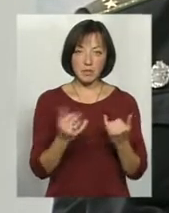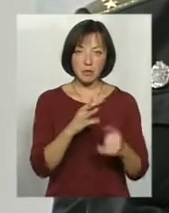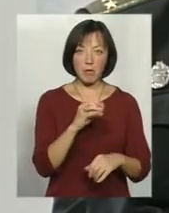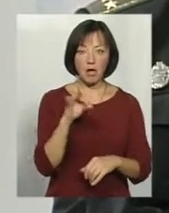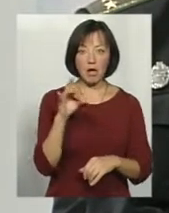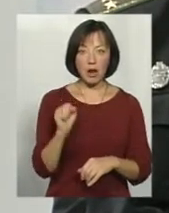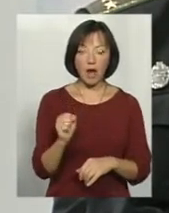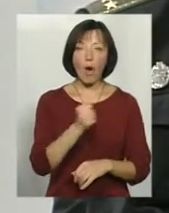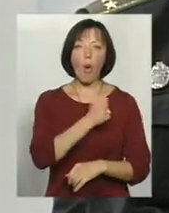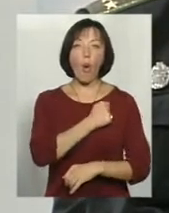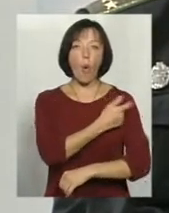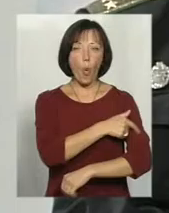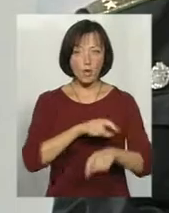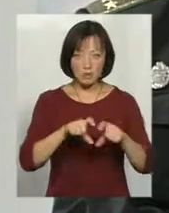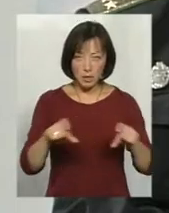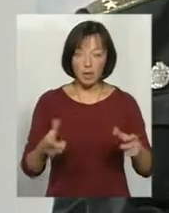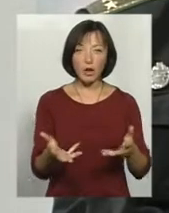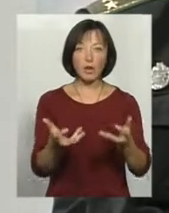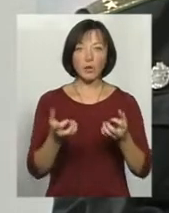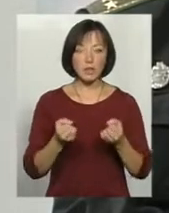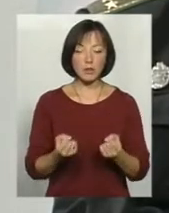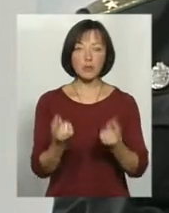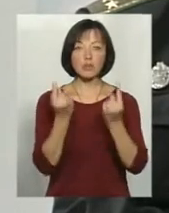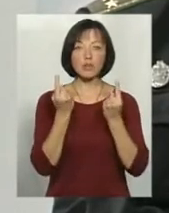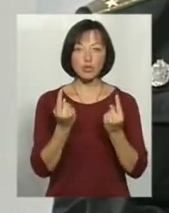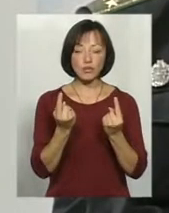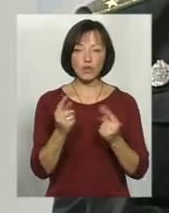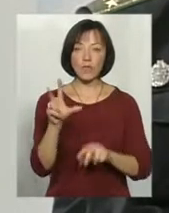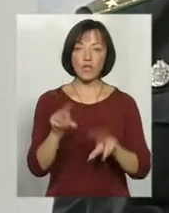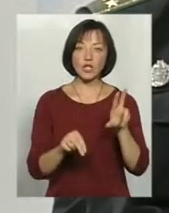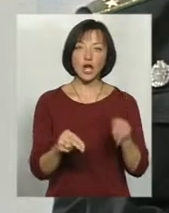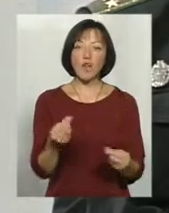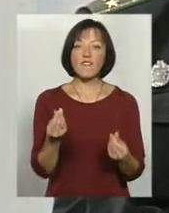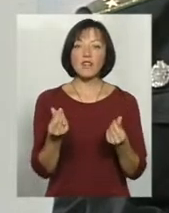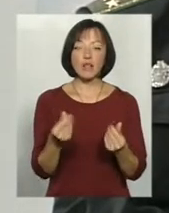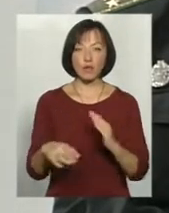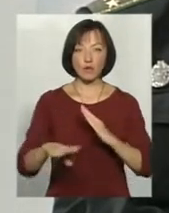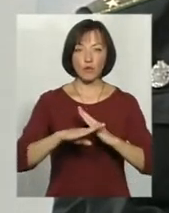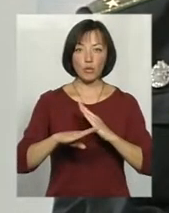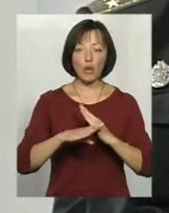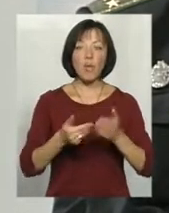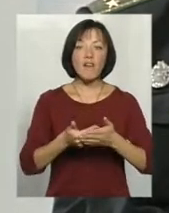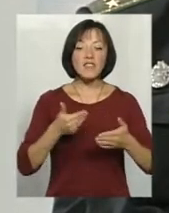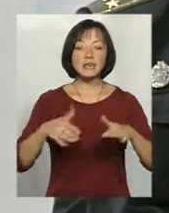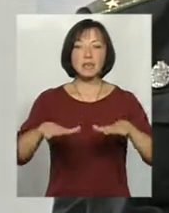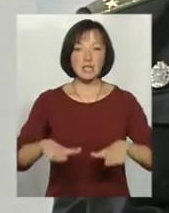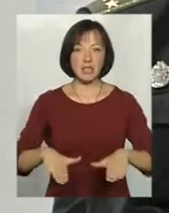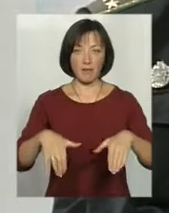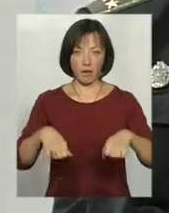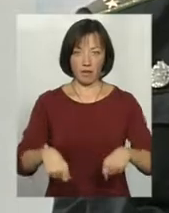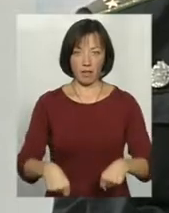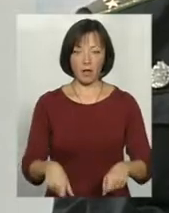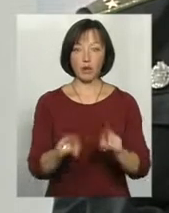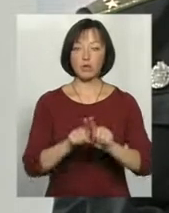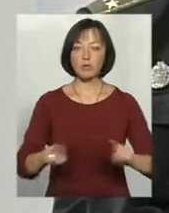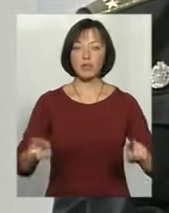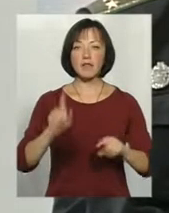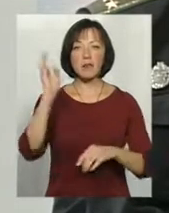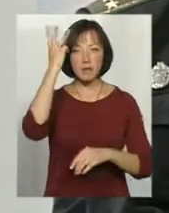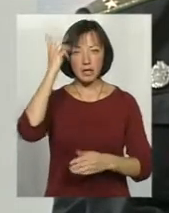мера госпіталь отримує значну, вважаю, фінансову допомогу від органів місцевого самоврядування, особливо від